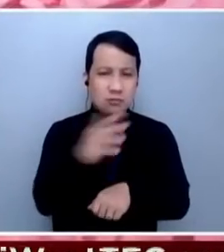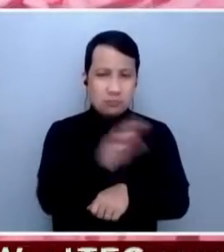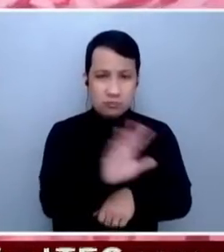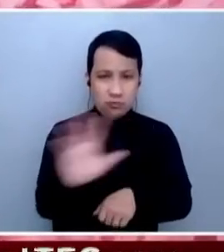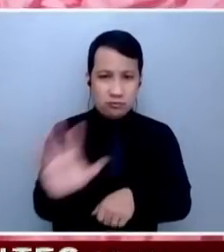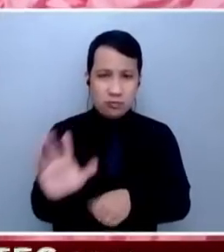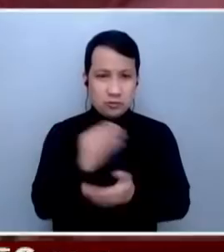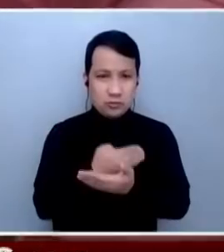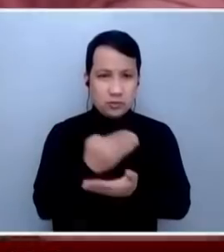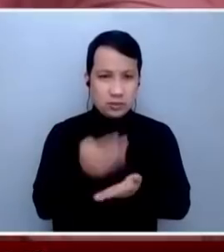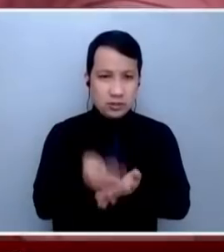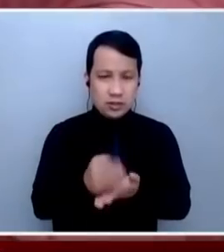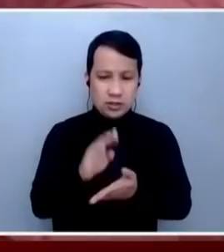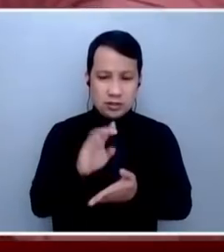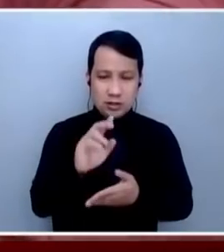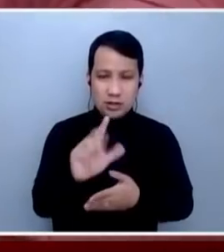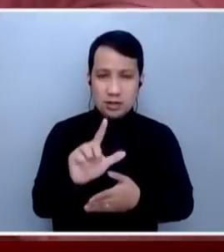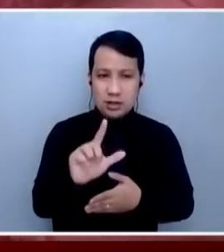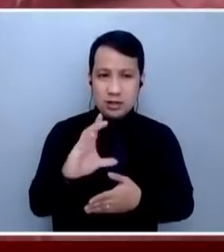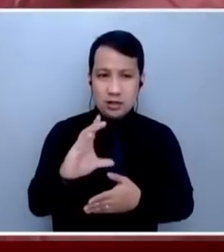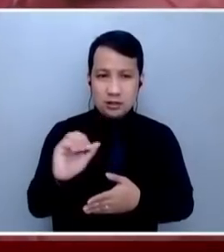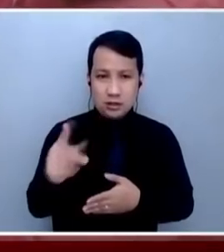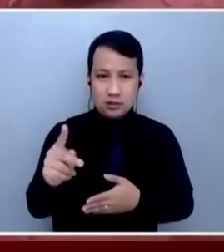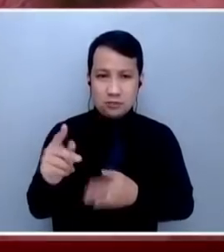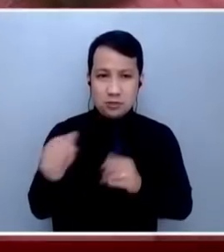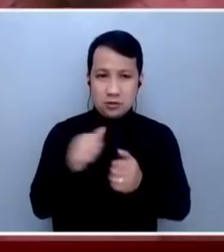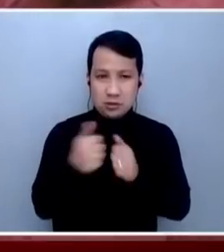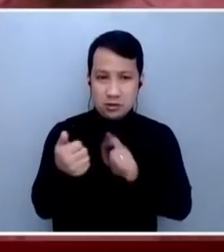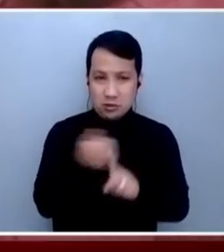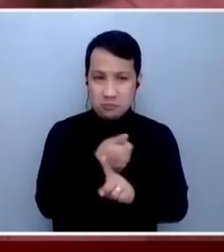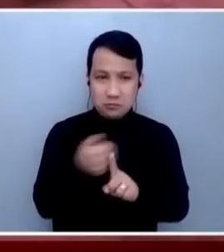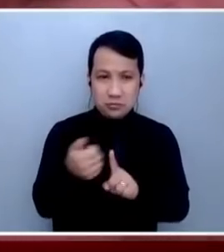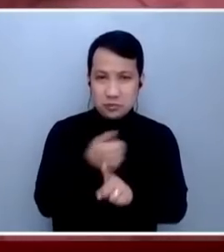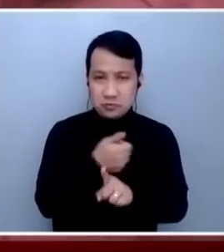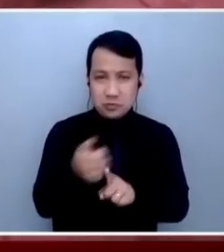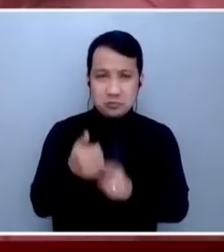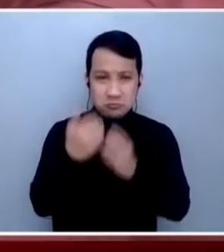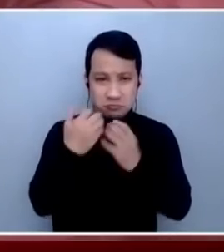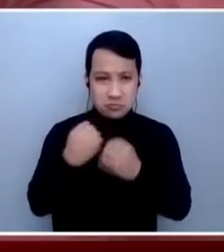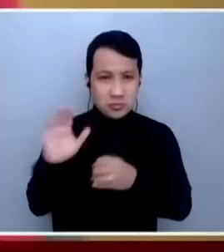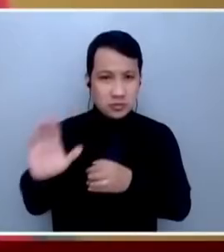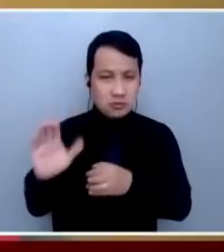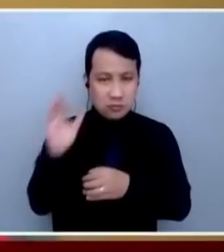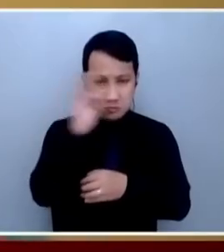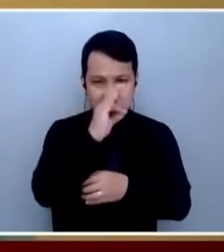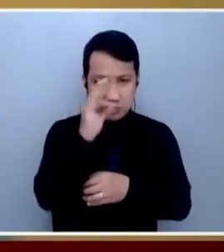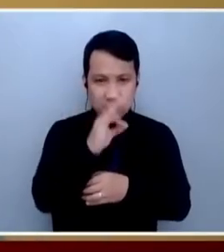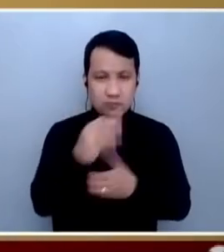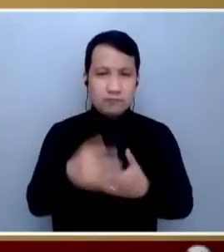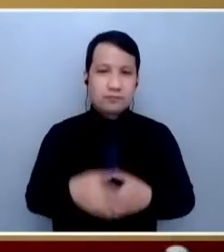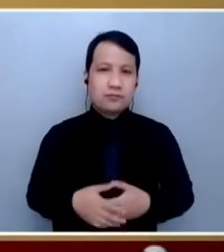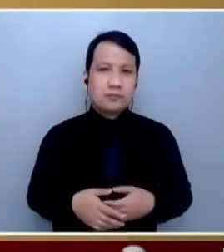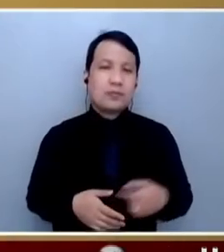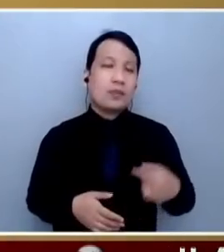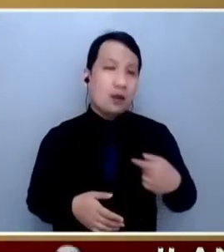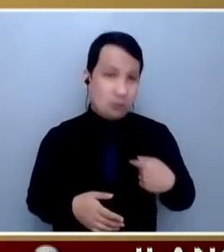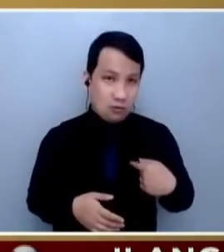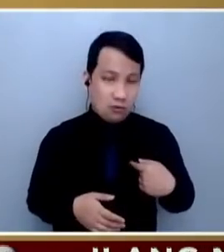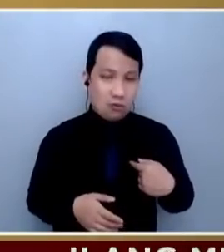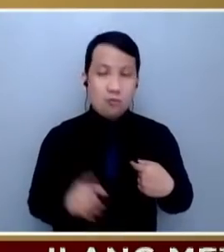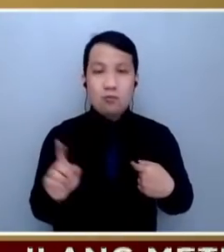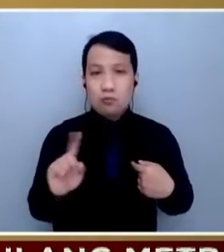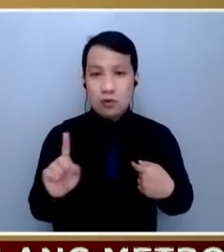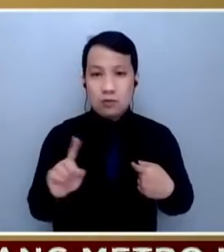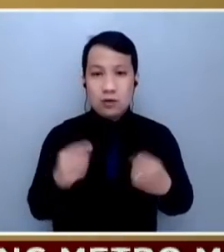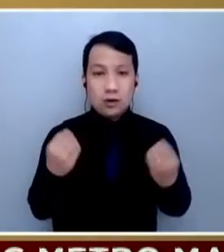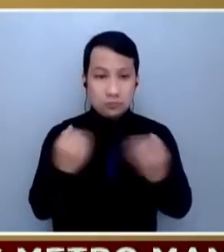pondo ng LCAC na baka abusuhin din at magamit sa panggigipit ng mga Pilipino. Ako yung pinaka-takot